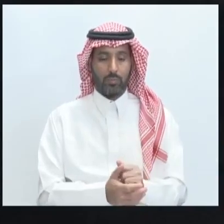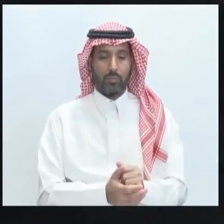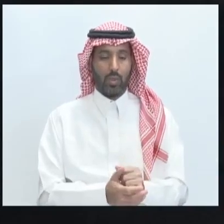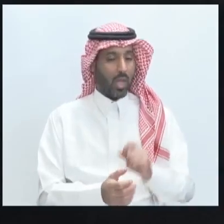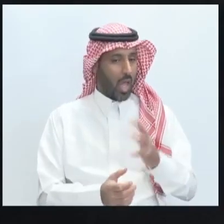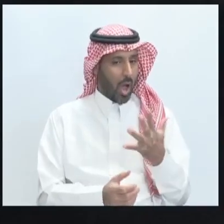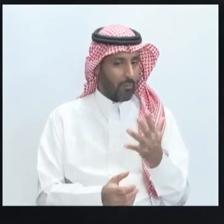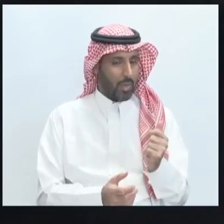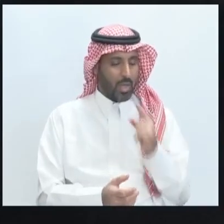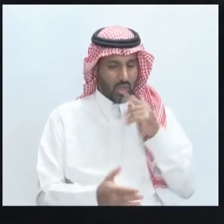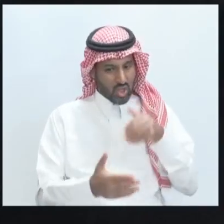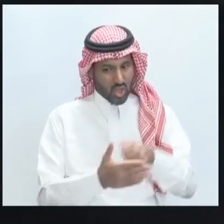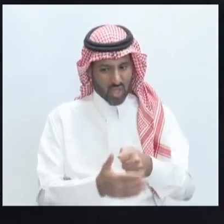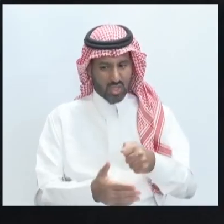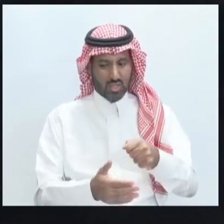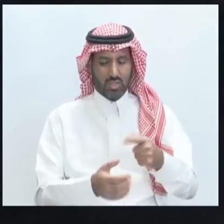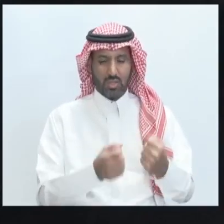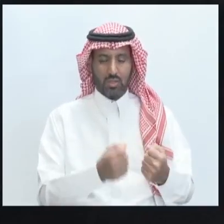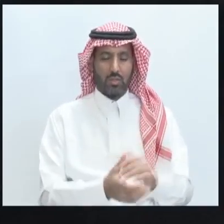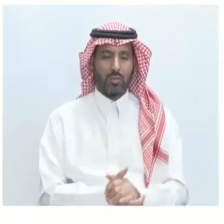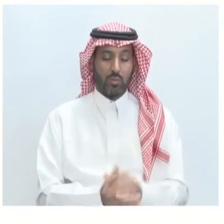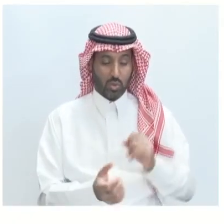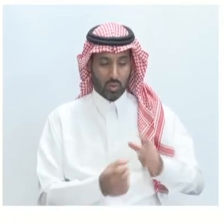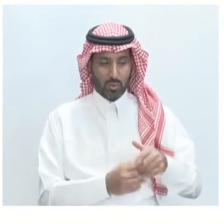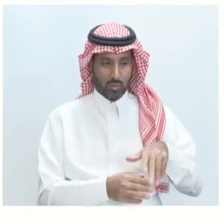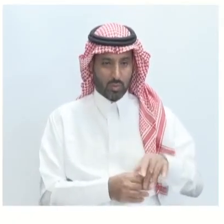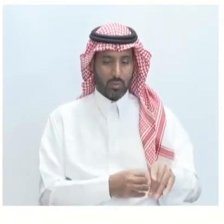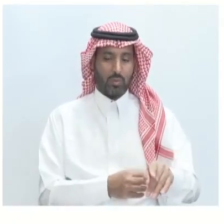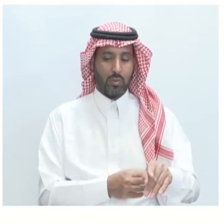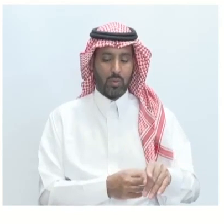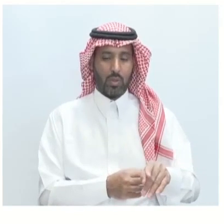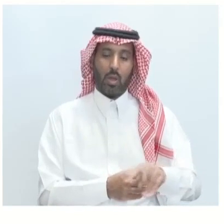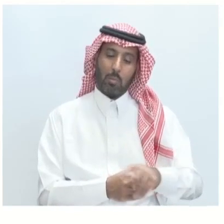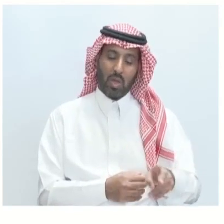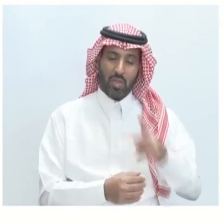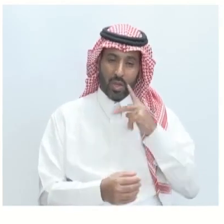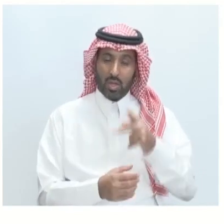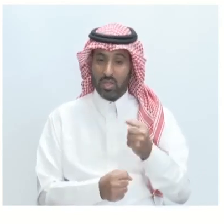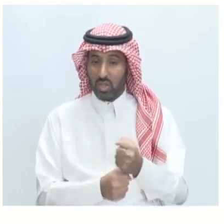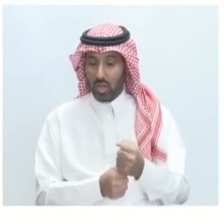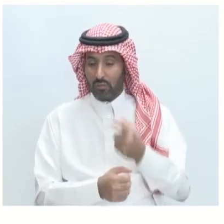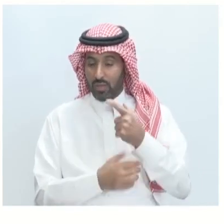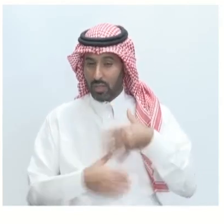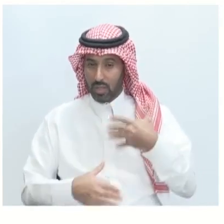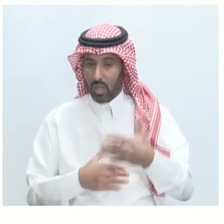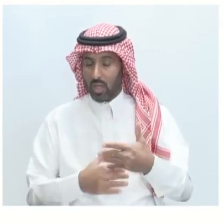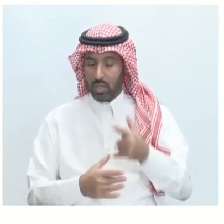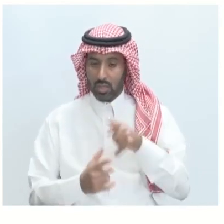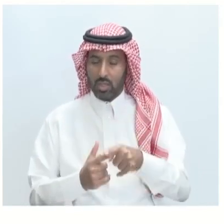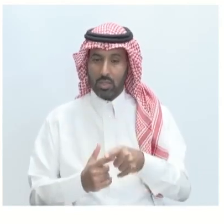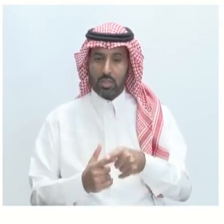خوفا من ماذا من السيارات المسرعه فبعض الانفعالات تجعل الانسان